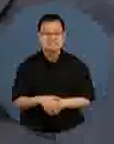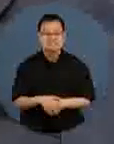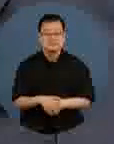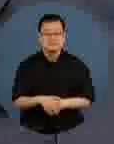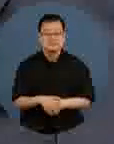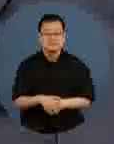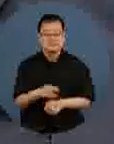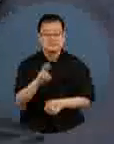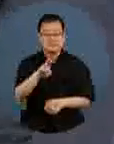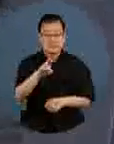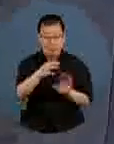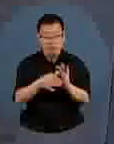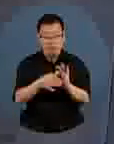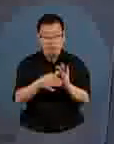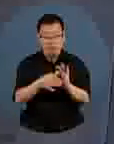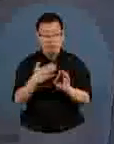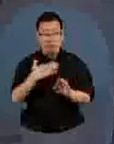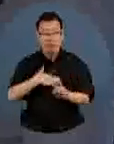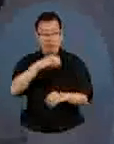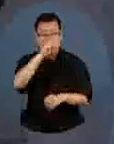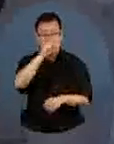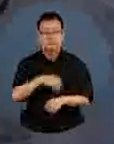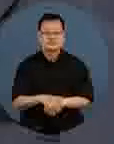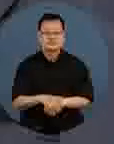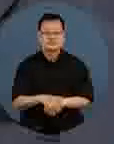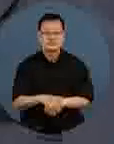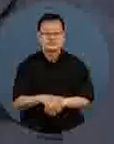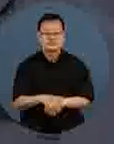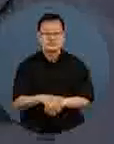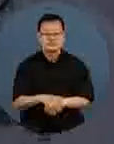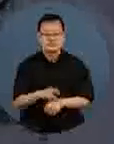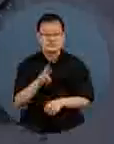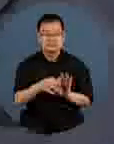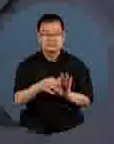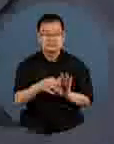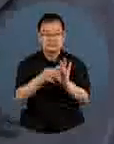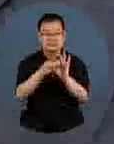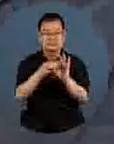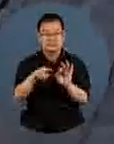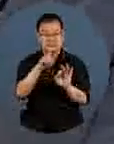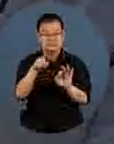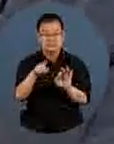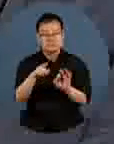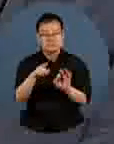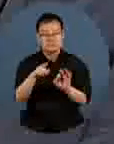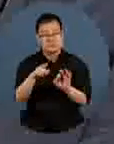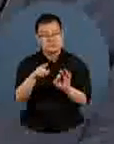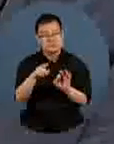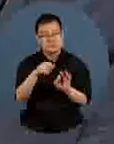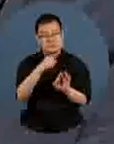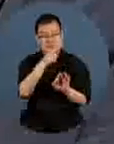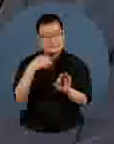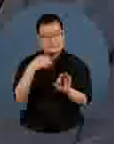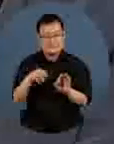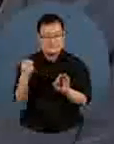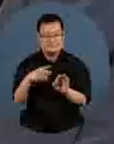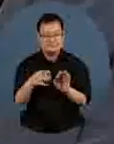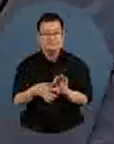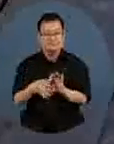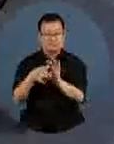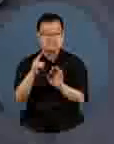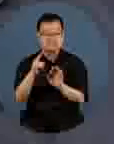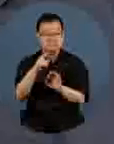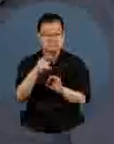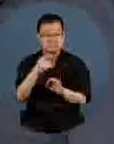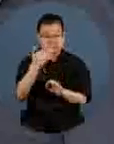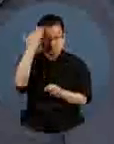넘는 게 기분이 좋아요. 치받았습니다만 꽉 이으니까 뒷맛이 나빠서 안 이을 수 없습니다. 다행히 또 흙은